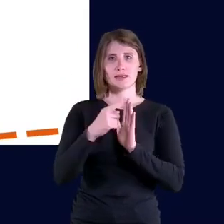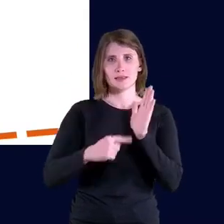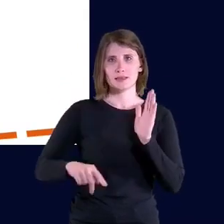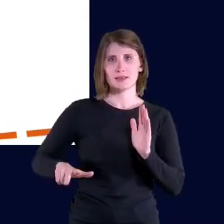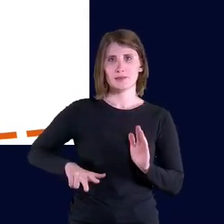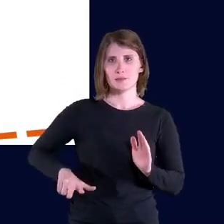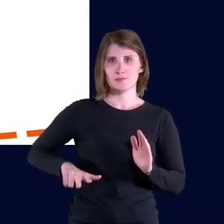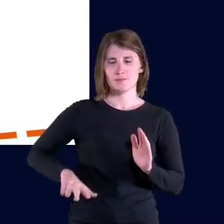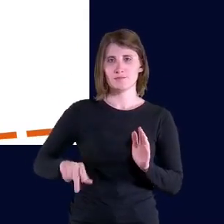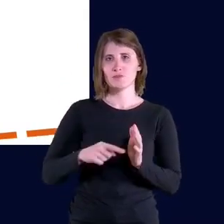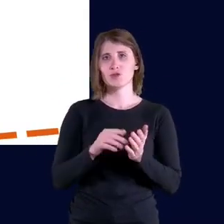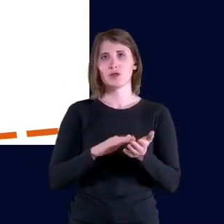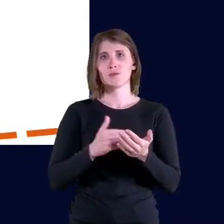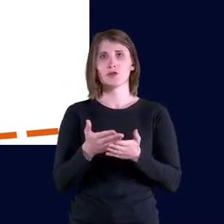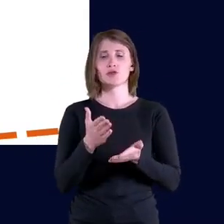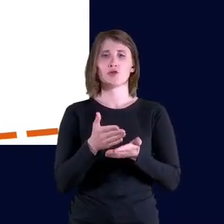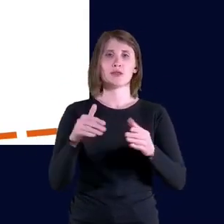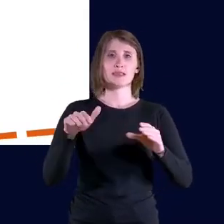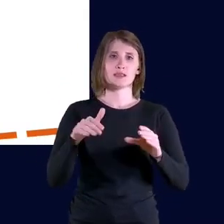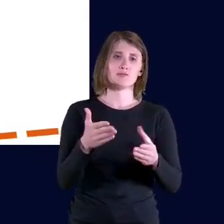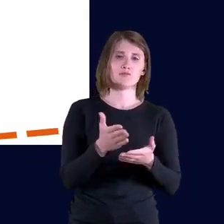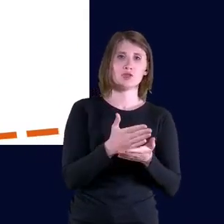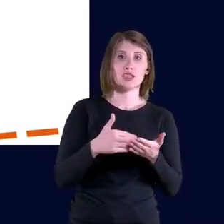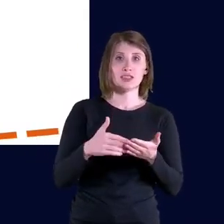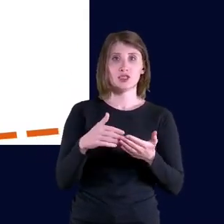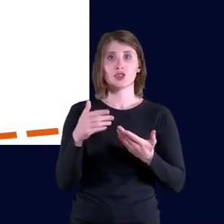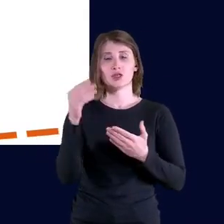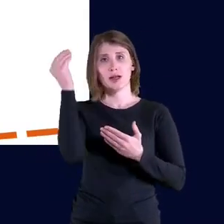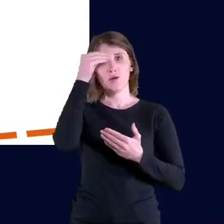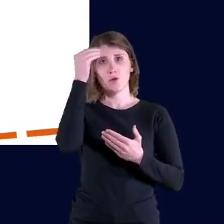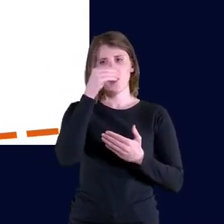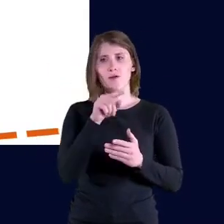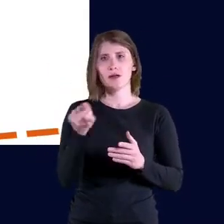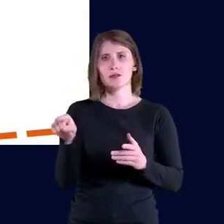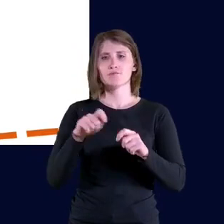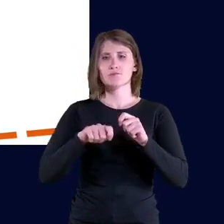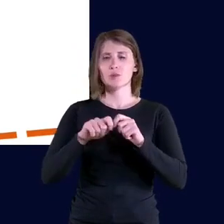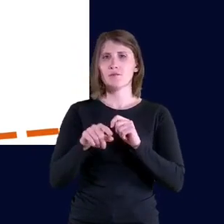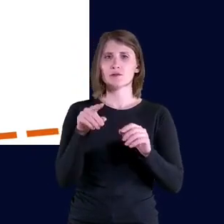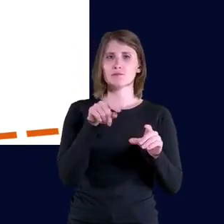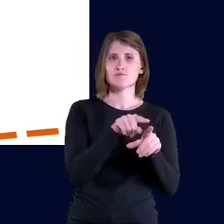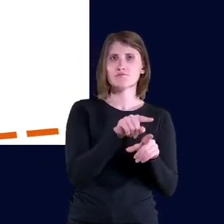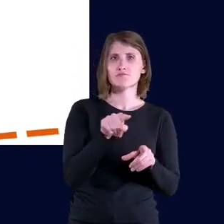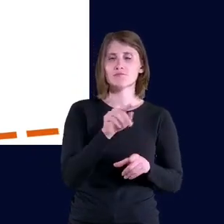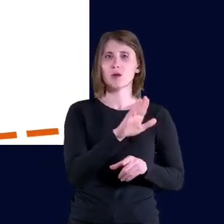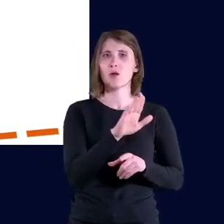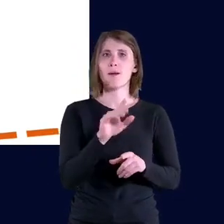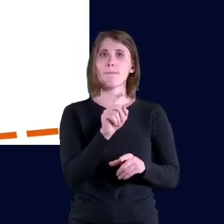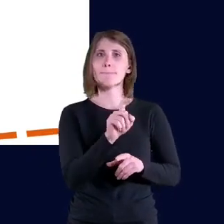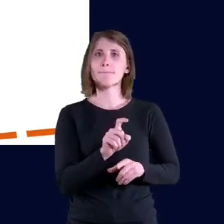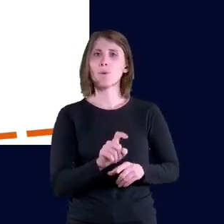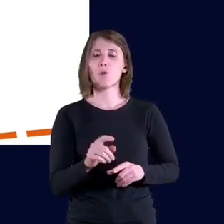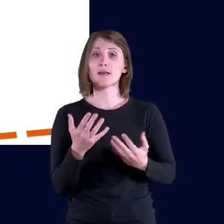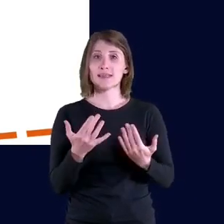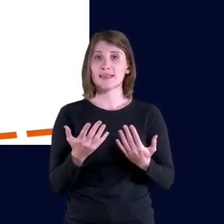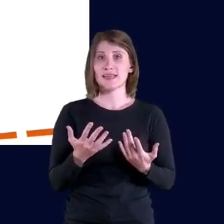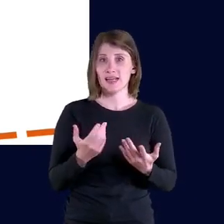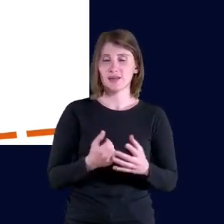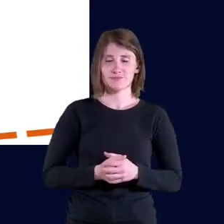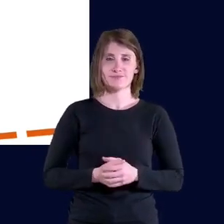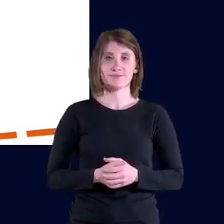informacje o dziedzinach naukowych oraz o liczbie przyznanych punktów No i